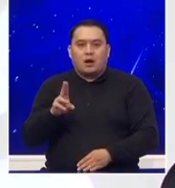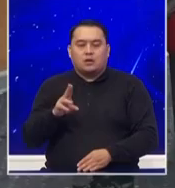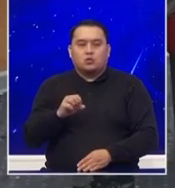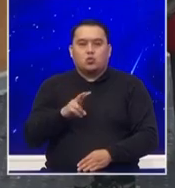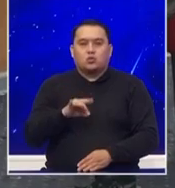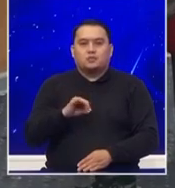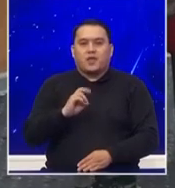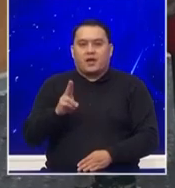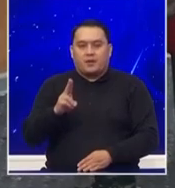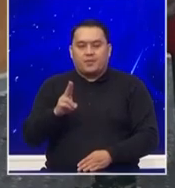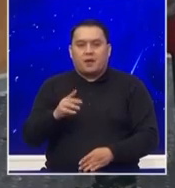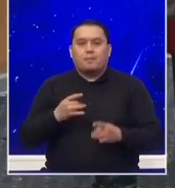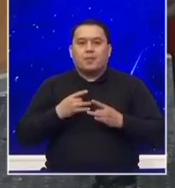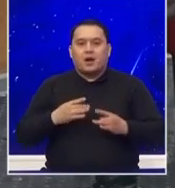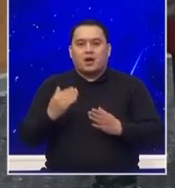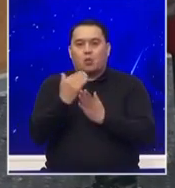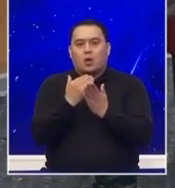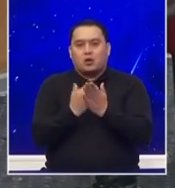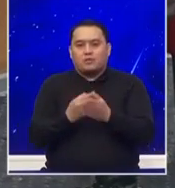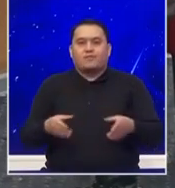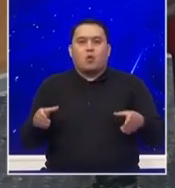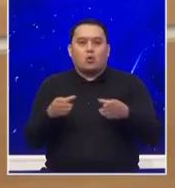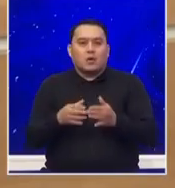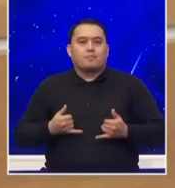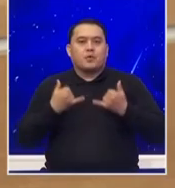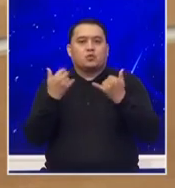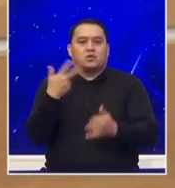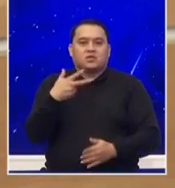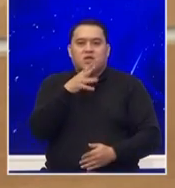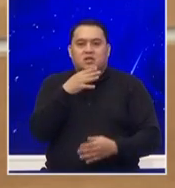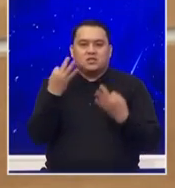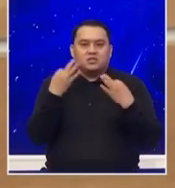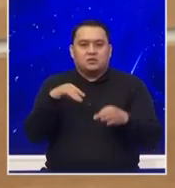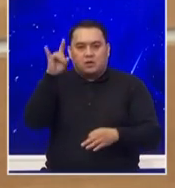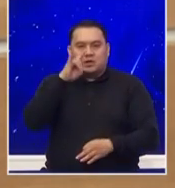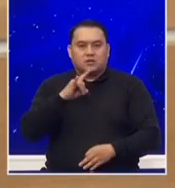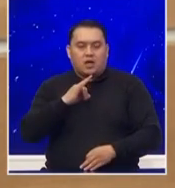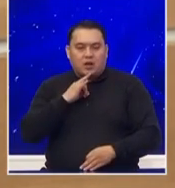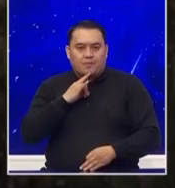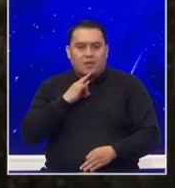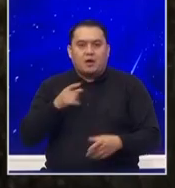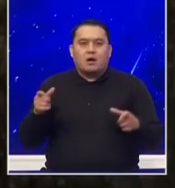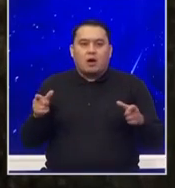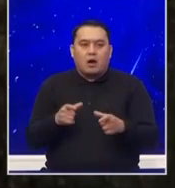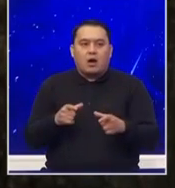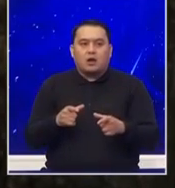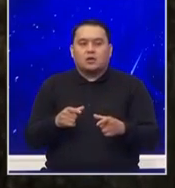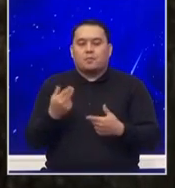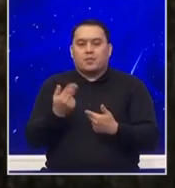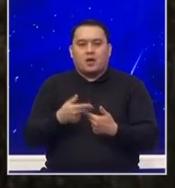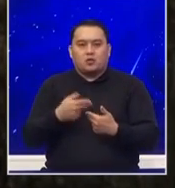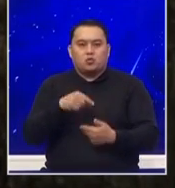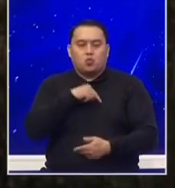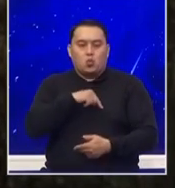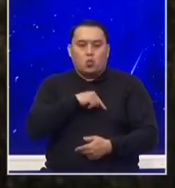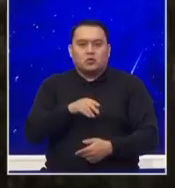Секена Турыспекова. Концертную программу творческий коллектив посвятит 30-летию независимости нашей страны. Карантин не должен стать помехой для